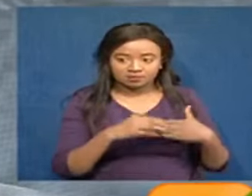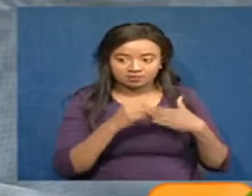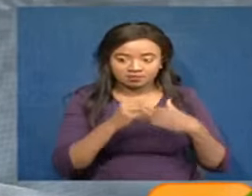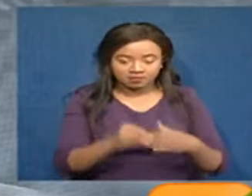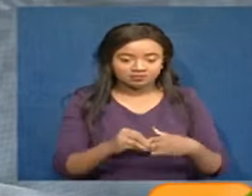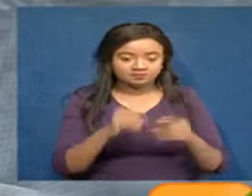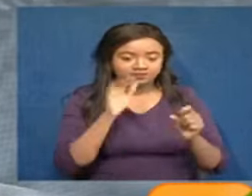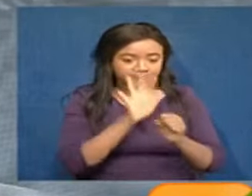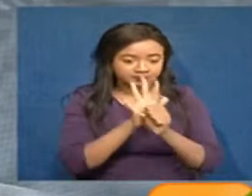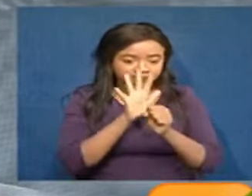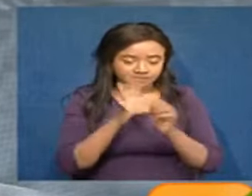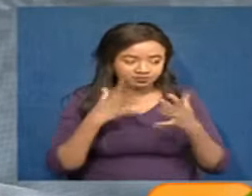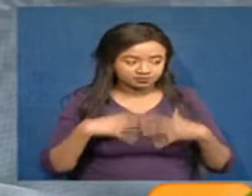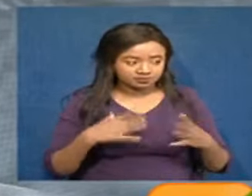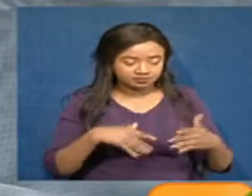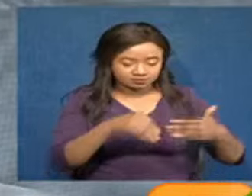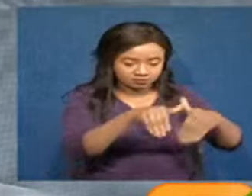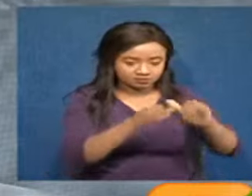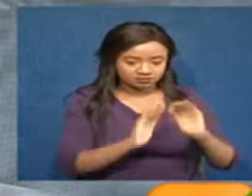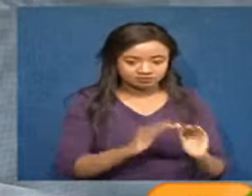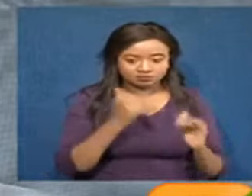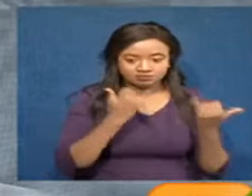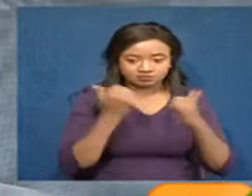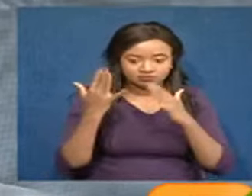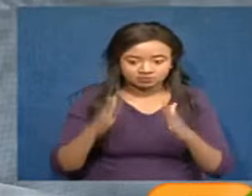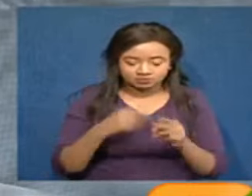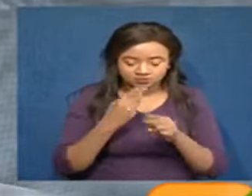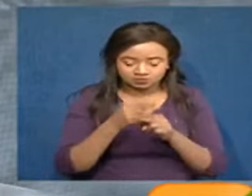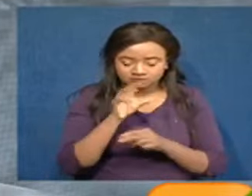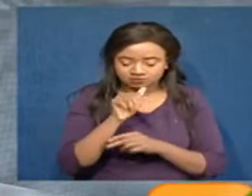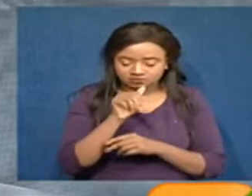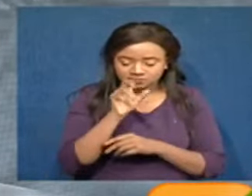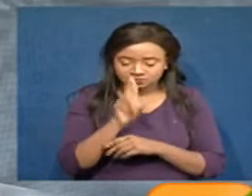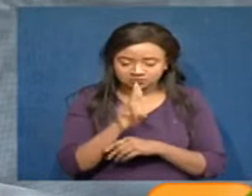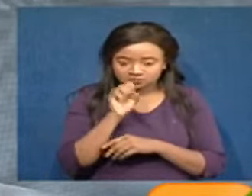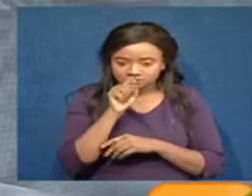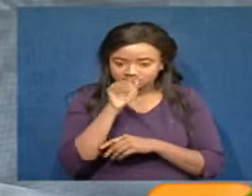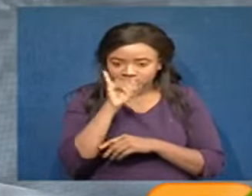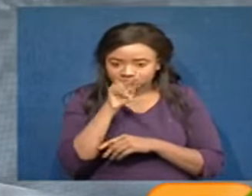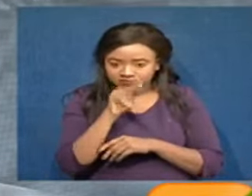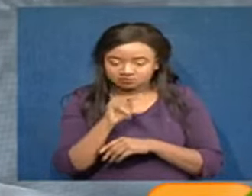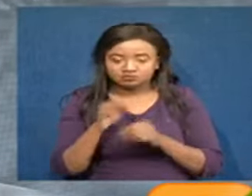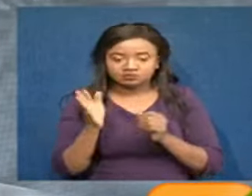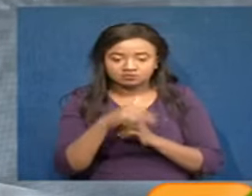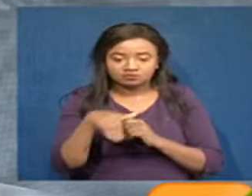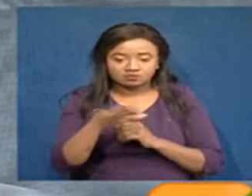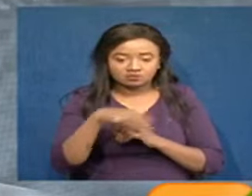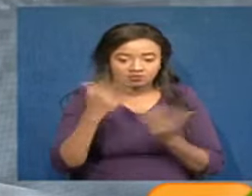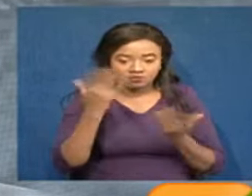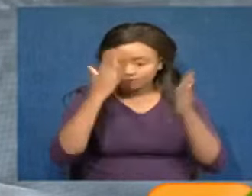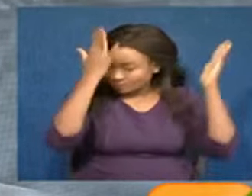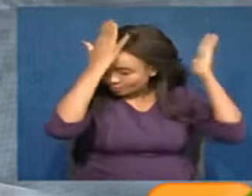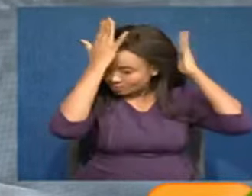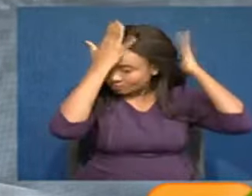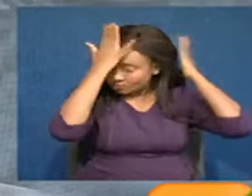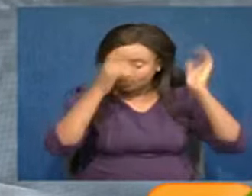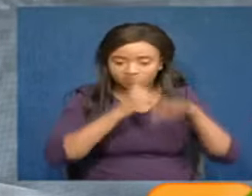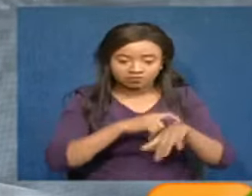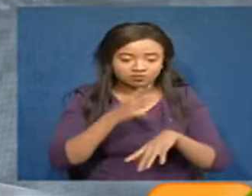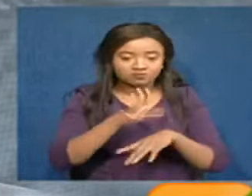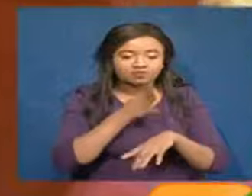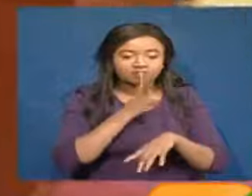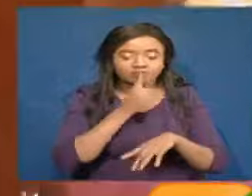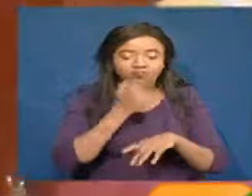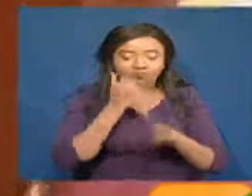wameongoza maelfu ya waombolezaji kwenye mazishi aliyekuwa mchezaji Austin Makamu huko Makunga, kaunti ya Kakamega. Wakiongea katika hafla hiyo wamesema